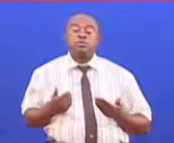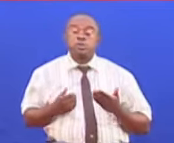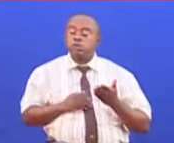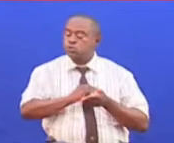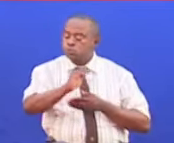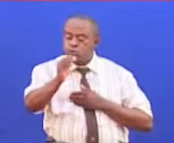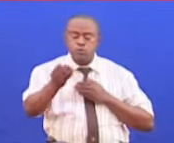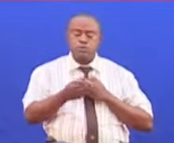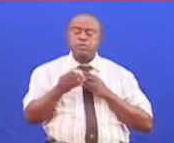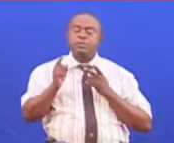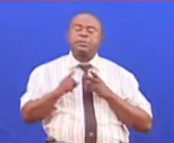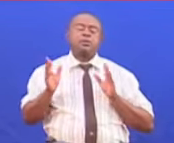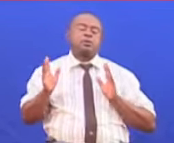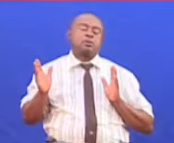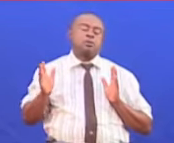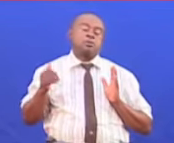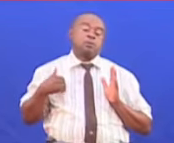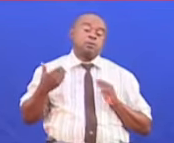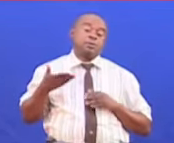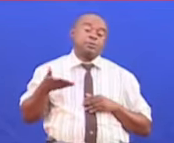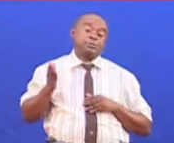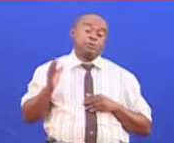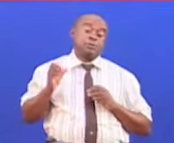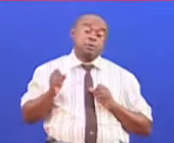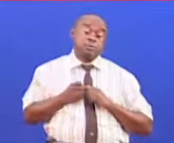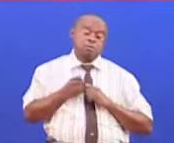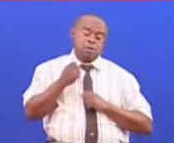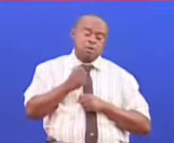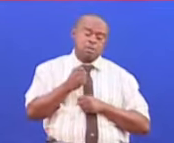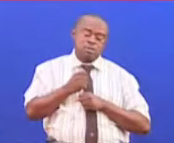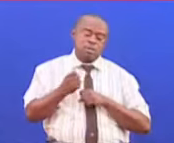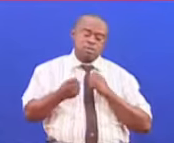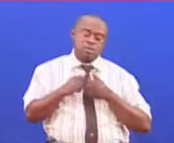kuji serik inat taki ik aifantis